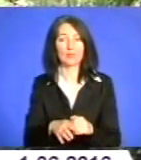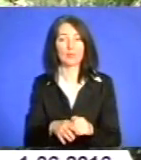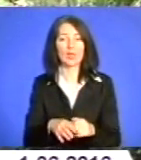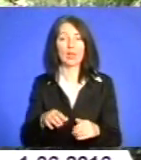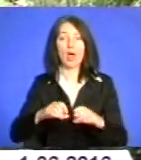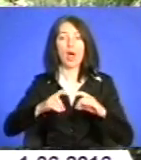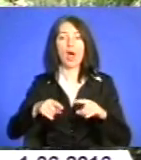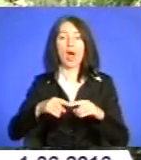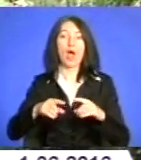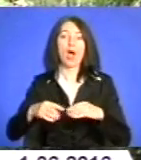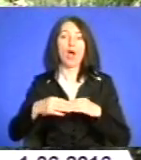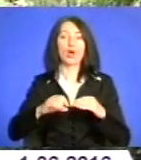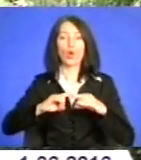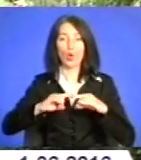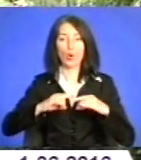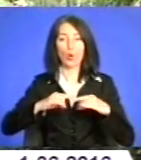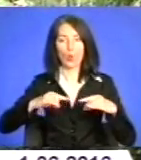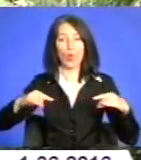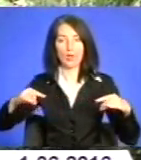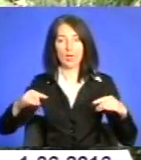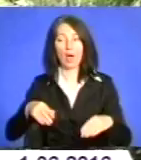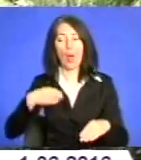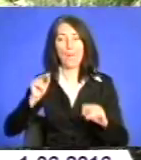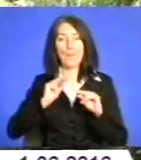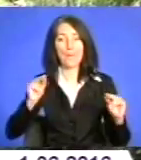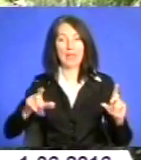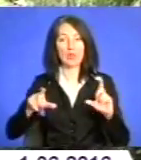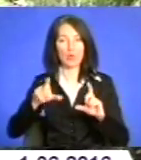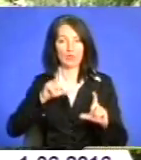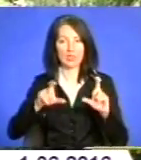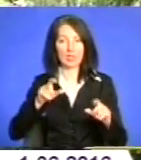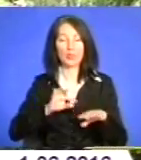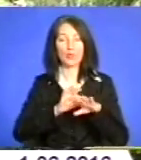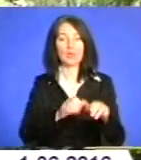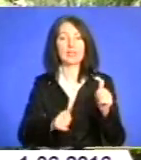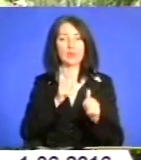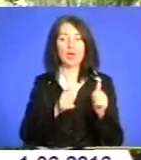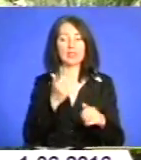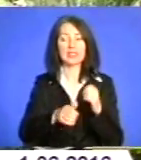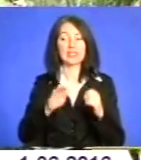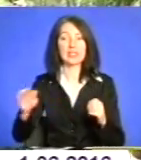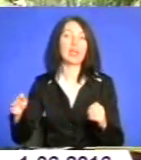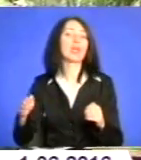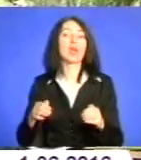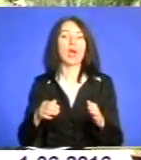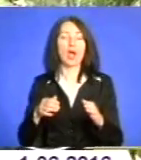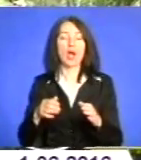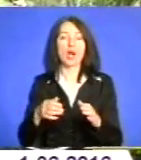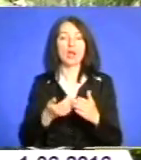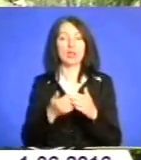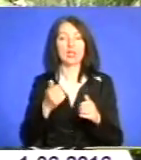кортах педагогічного університету проводилися всеукраїнські змагання серед дітей у віковій категорії до 10-12 років,